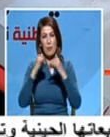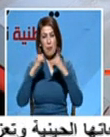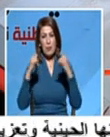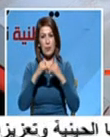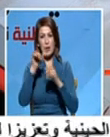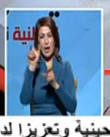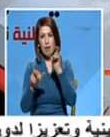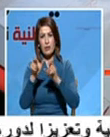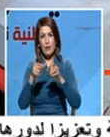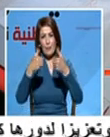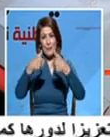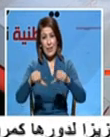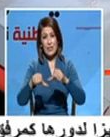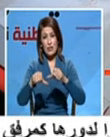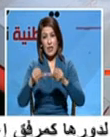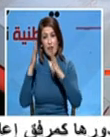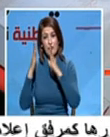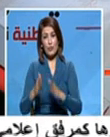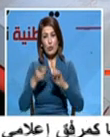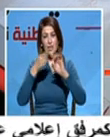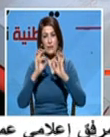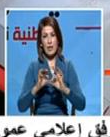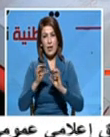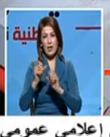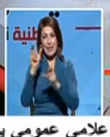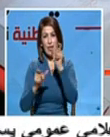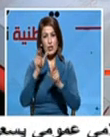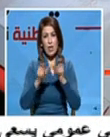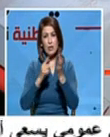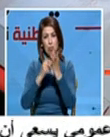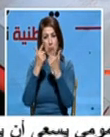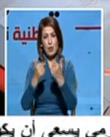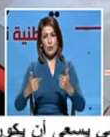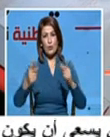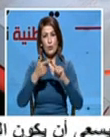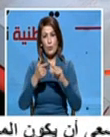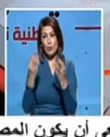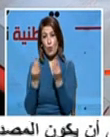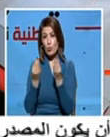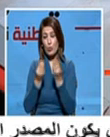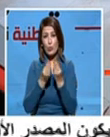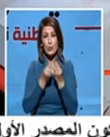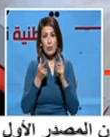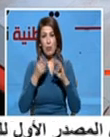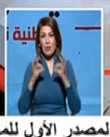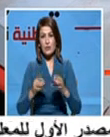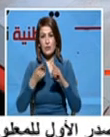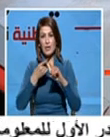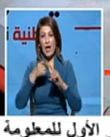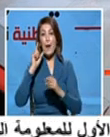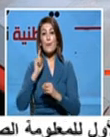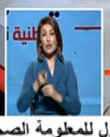اللي خوفني. نقول أكل المرضى الأخرين الكل اللي كانوا في الأقسام تاع مستشفى الرابطة وين هما؟ فيلزمنا نلقاو